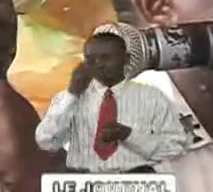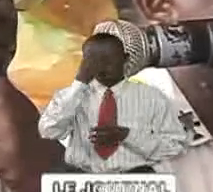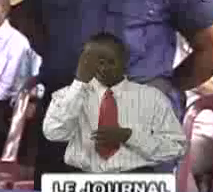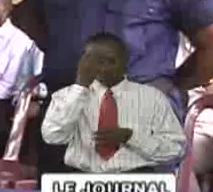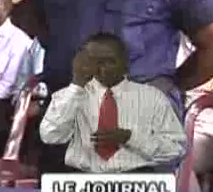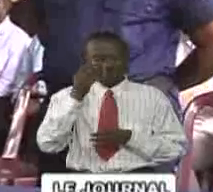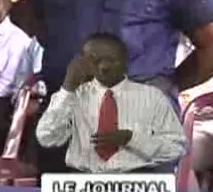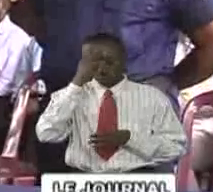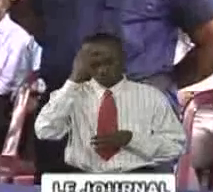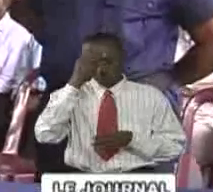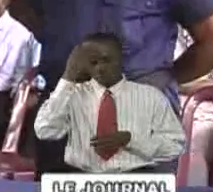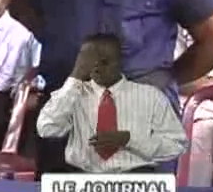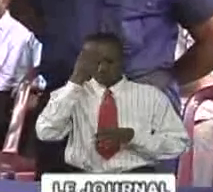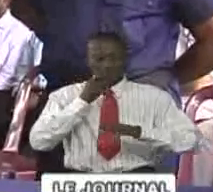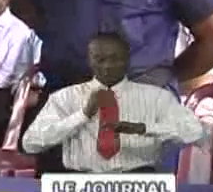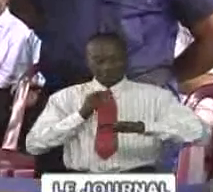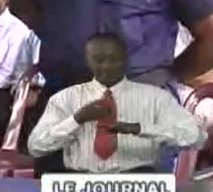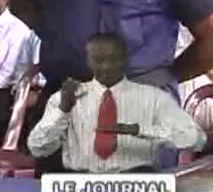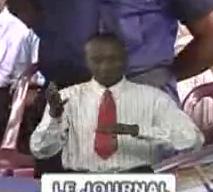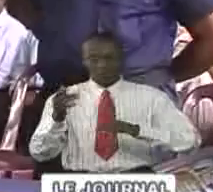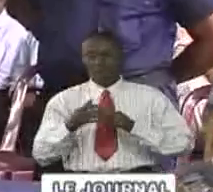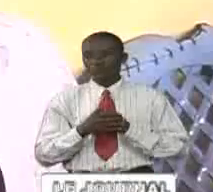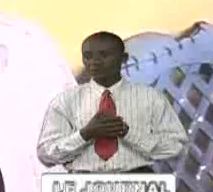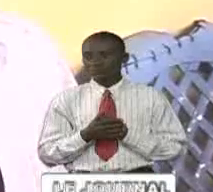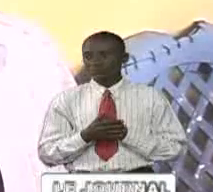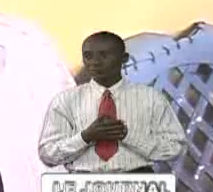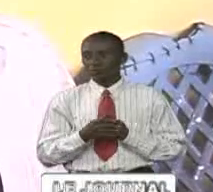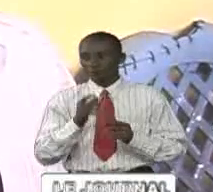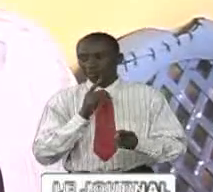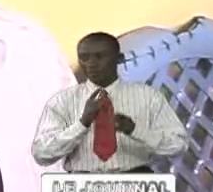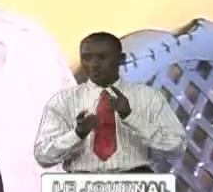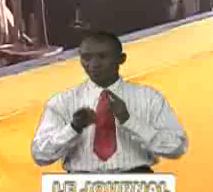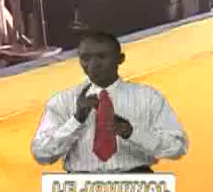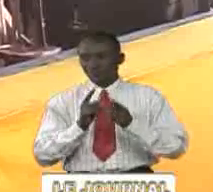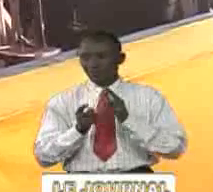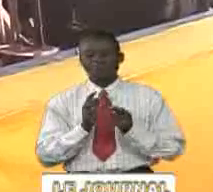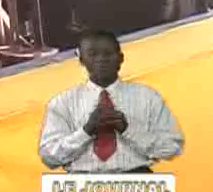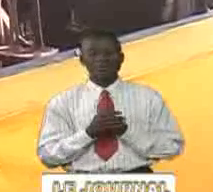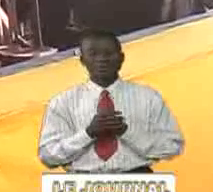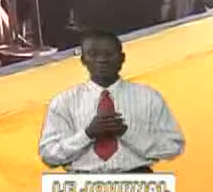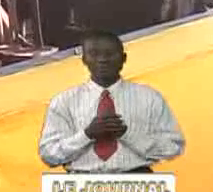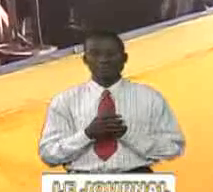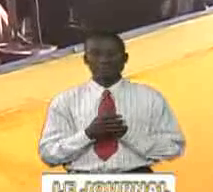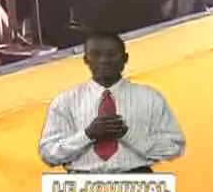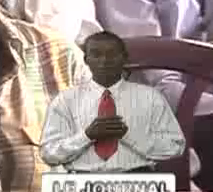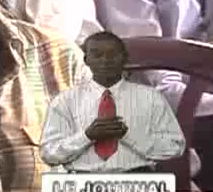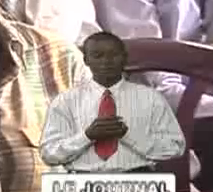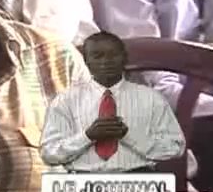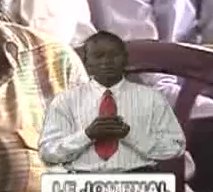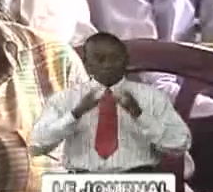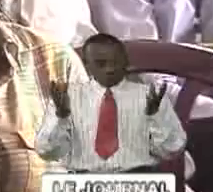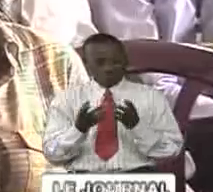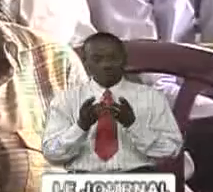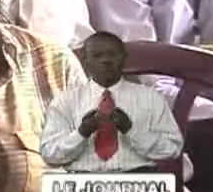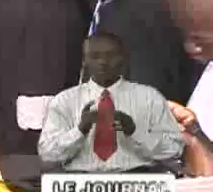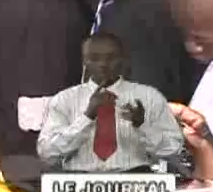Binyanou, les citations à prévenus au domicile inconnu ont été réceptionnées au journal officiel en date du 13 décembre